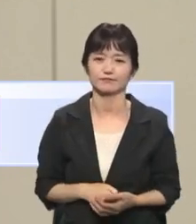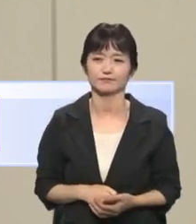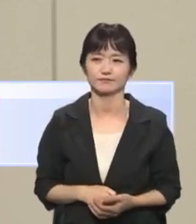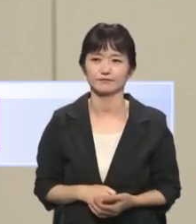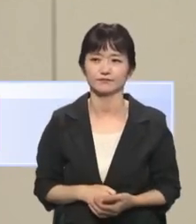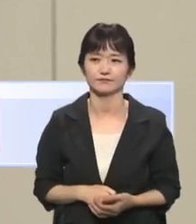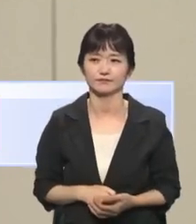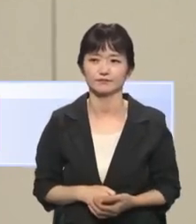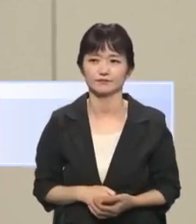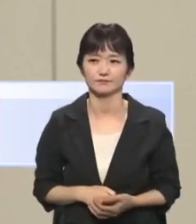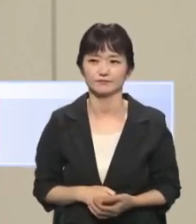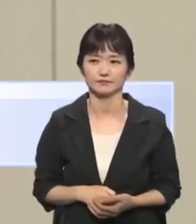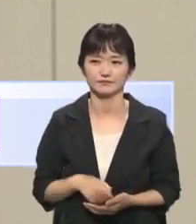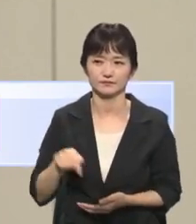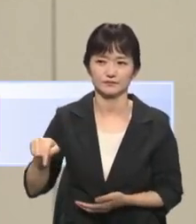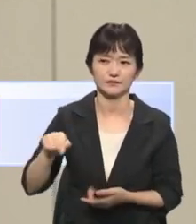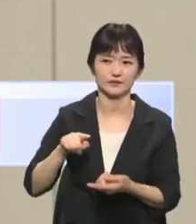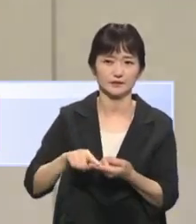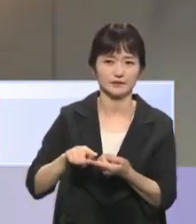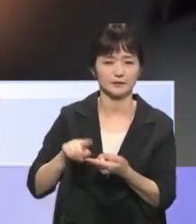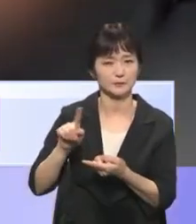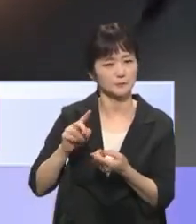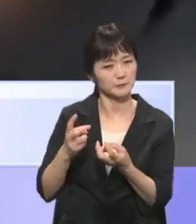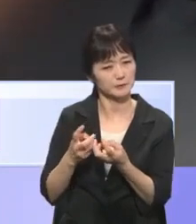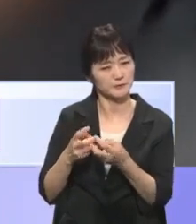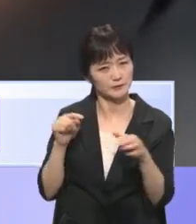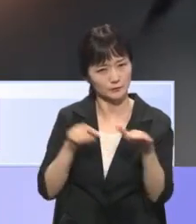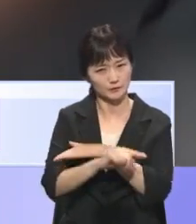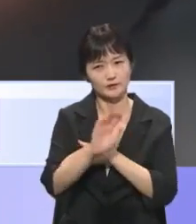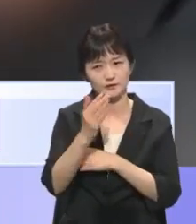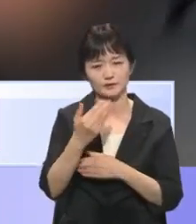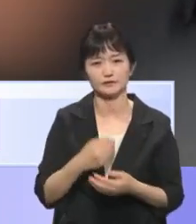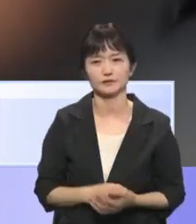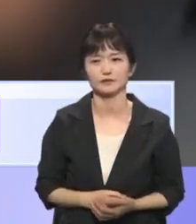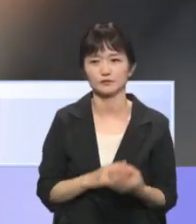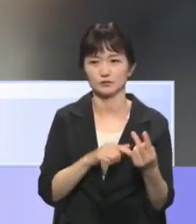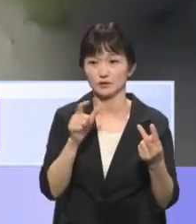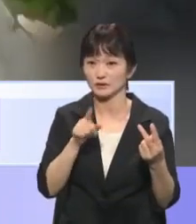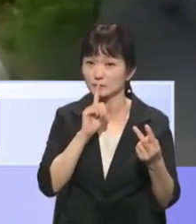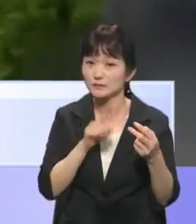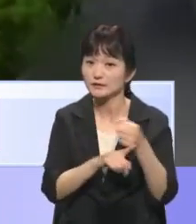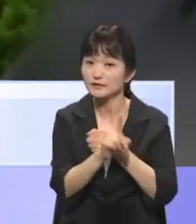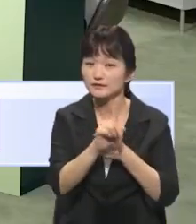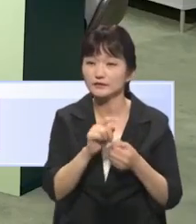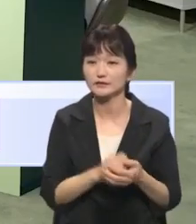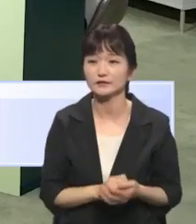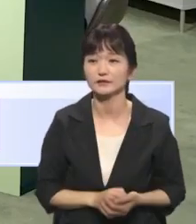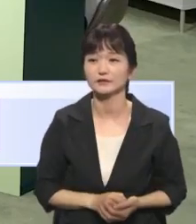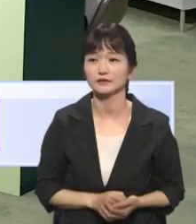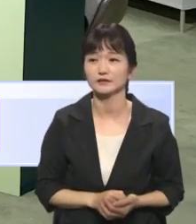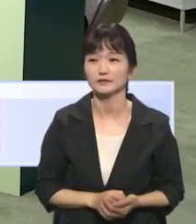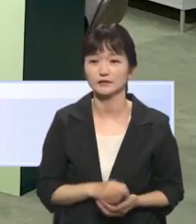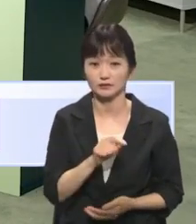대해서 좀 조치를 취할 수 있지 않을까 합니다. 두 분이 좀 세게 말씀하신 이유가 그러니까 이런 것 때문에